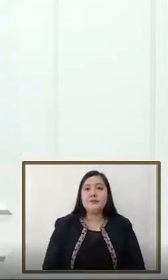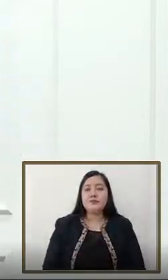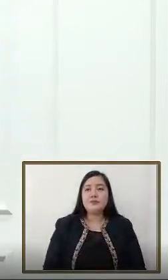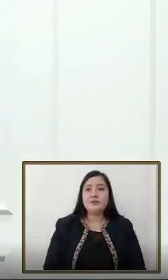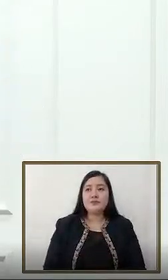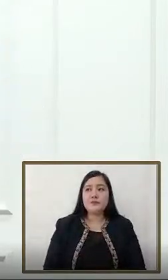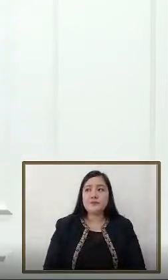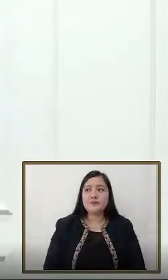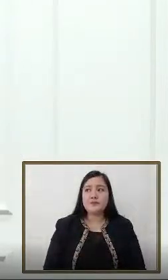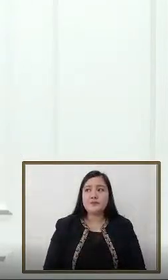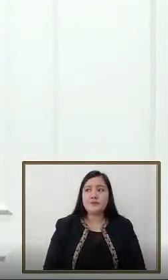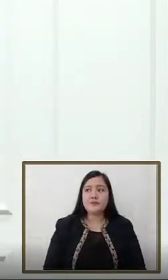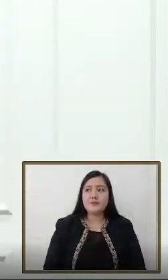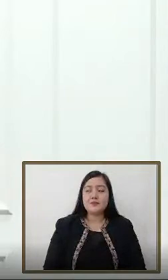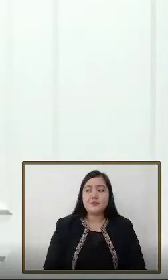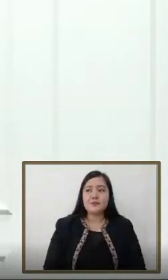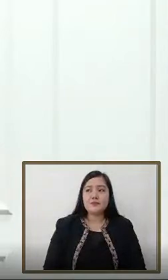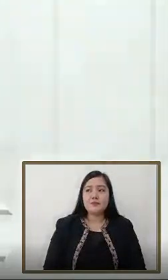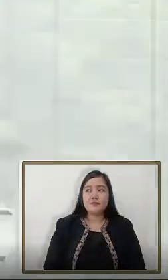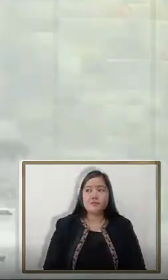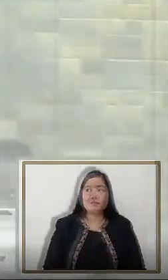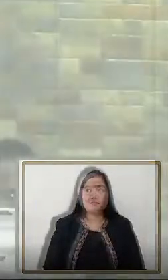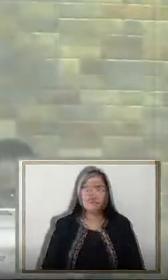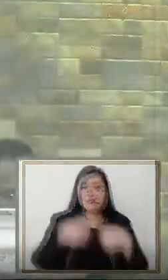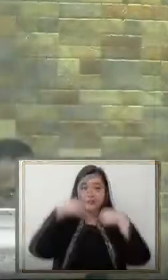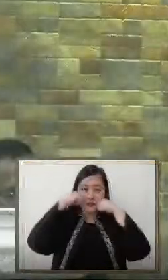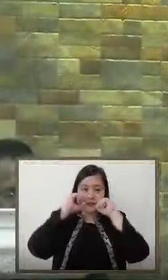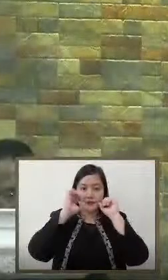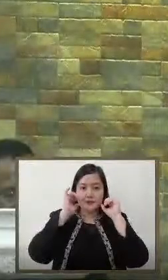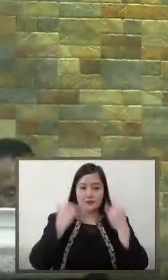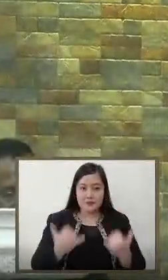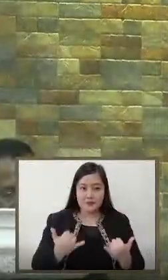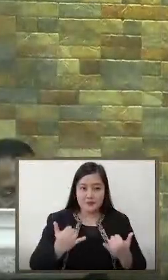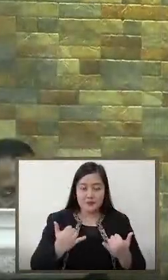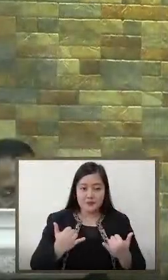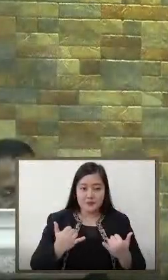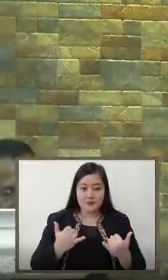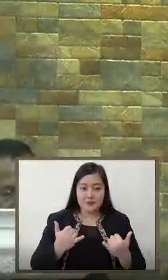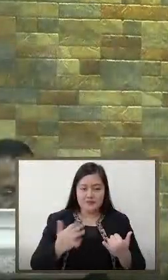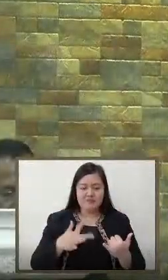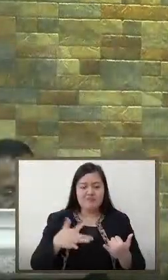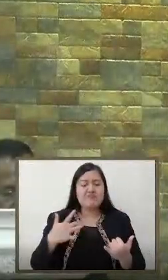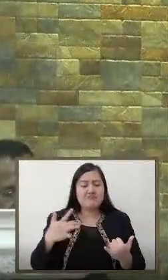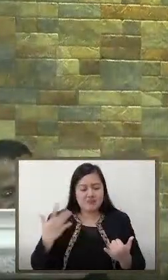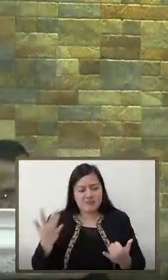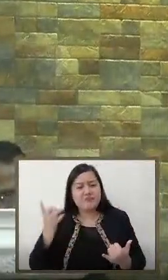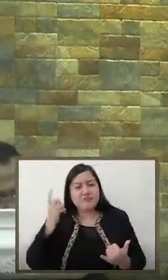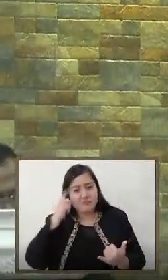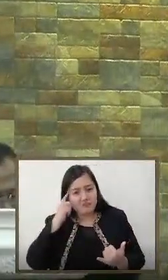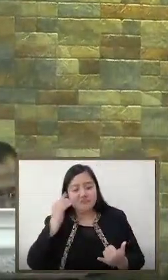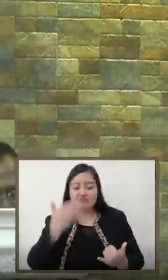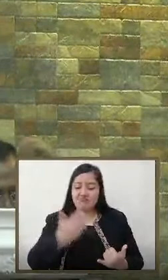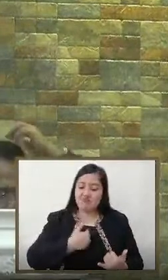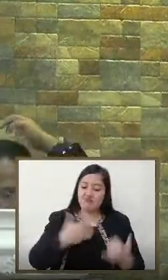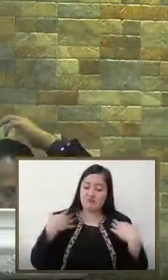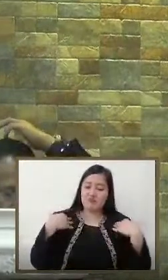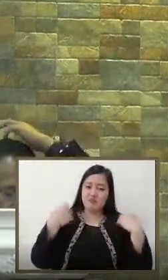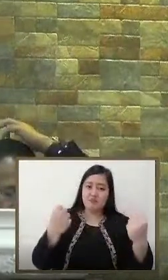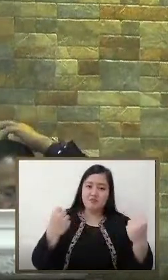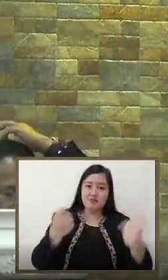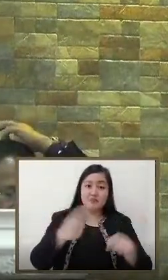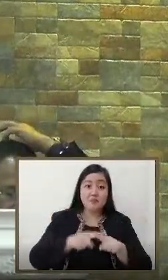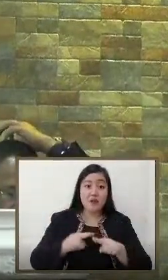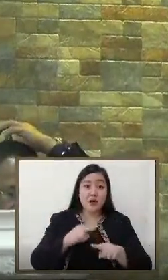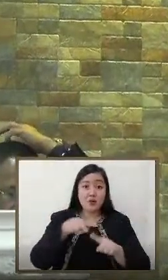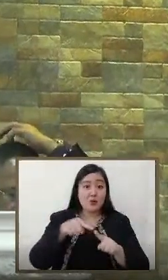Ayan ang nakakalungkot ngayon eh. Feeling natin, you are very strong. Ha? But kapag dumating sa